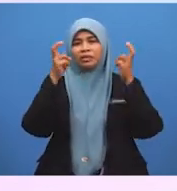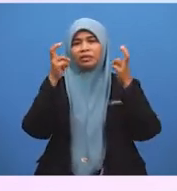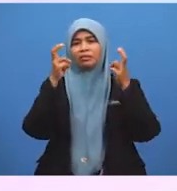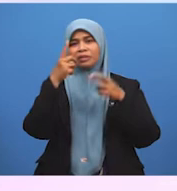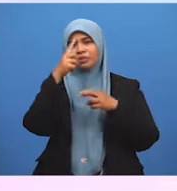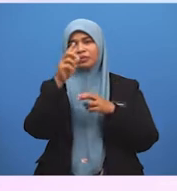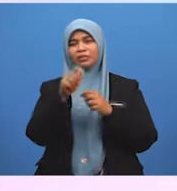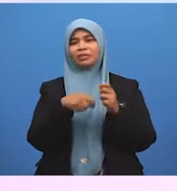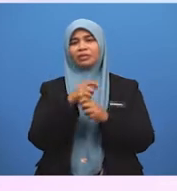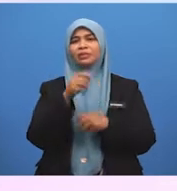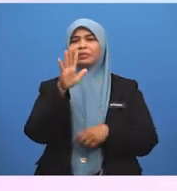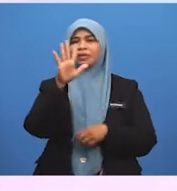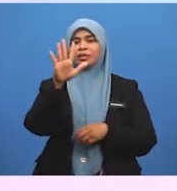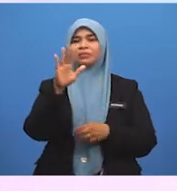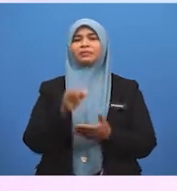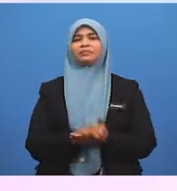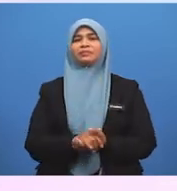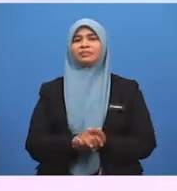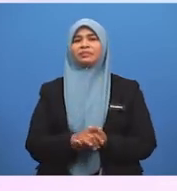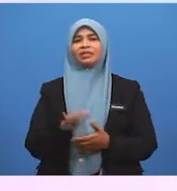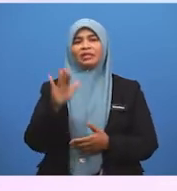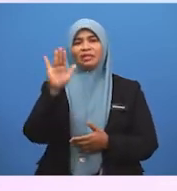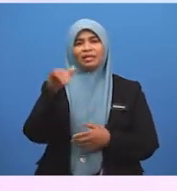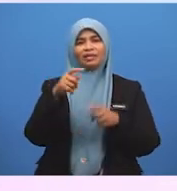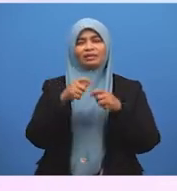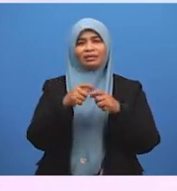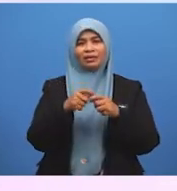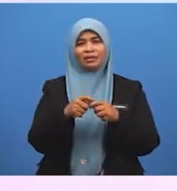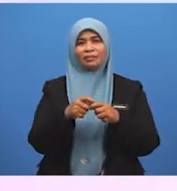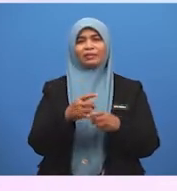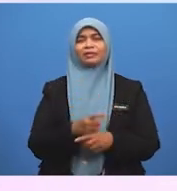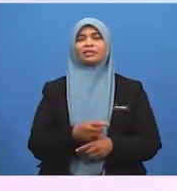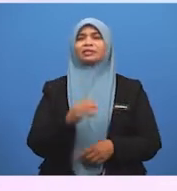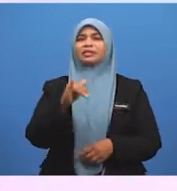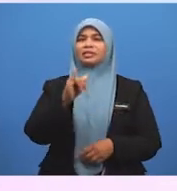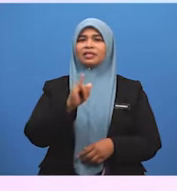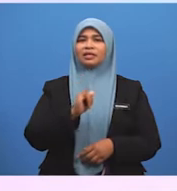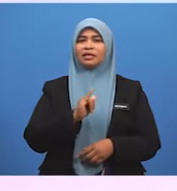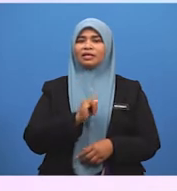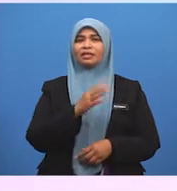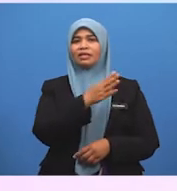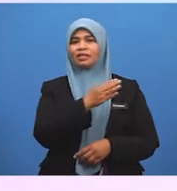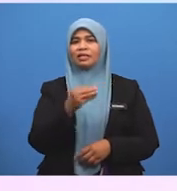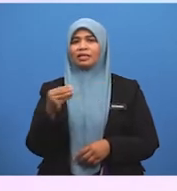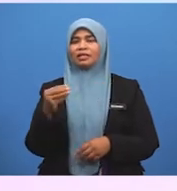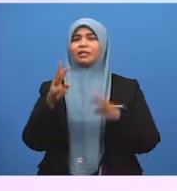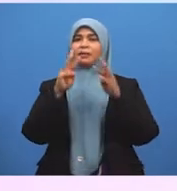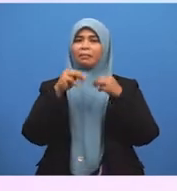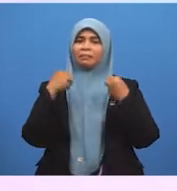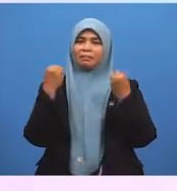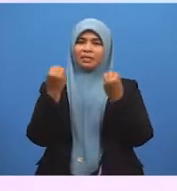5? Ya, tepat sekali. Saya dan